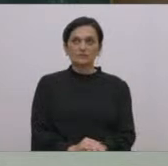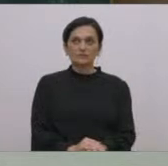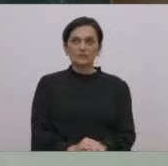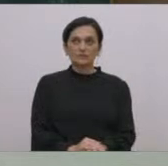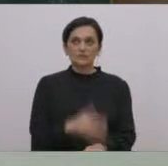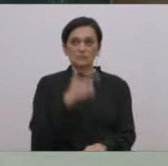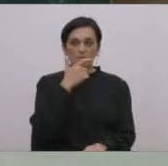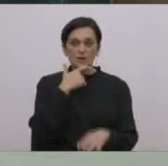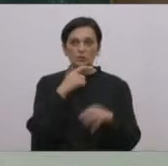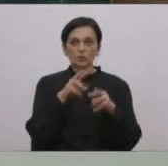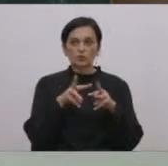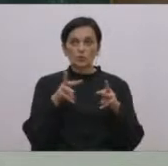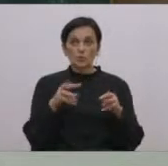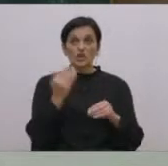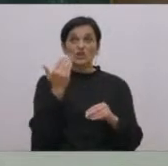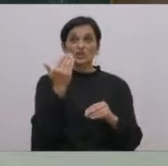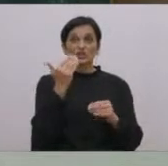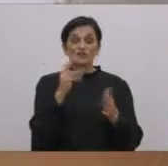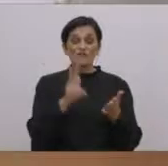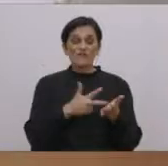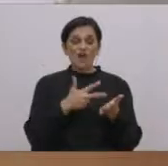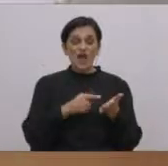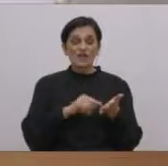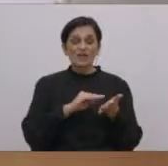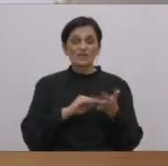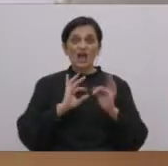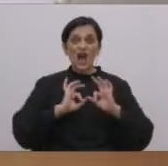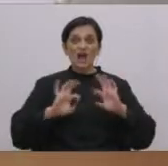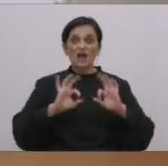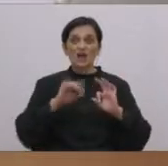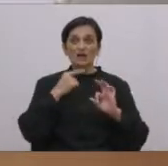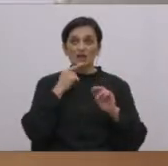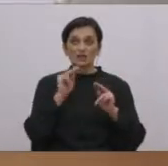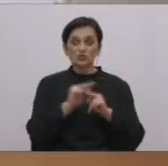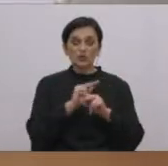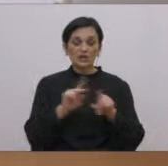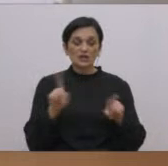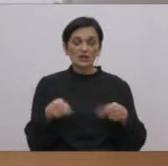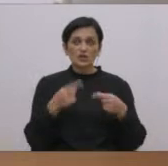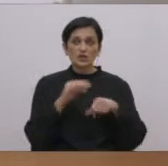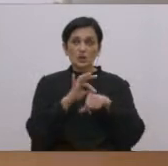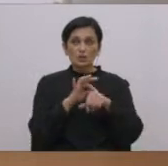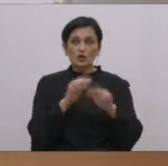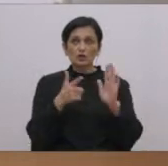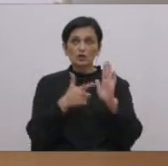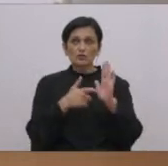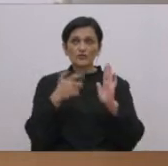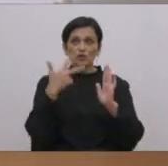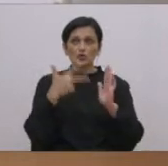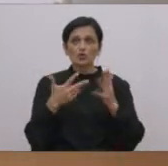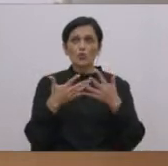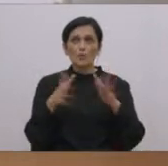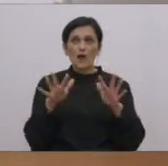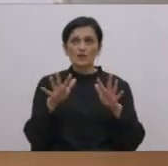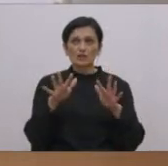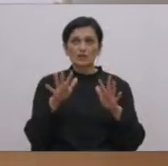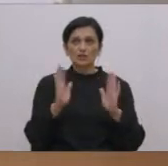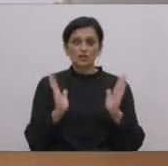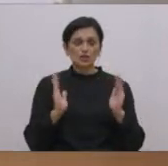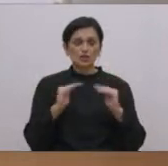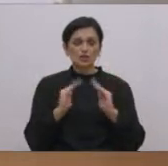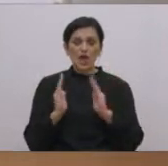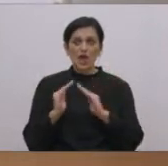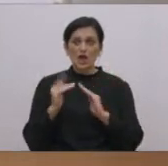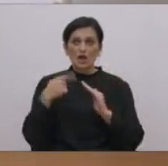ბატონო მინისტრო, თქვენს ანგარიში აღნიშნავთ, რომ რეაბილიტაცია ჩაუტარდა 730-ზე მეტ შენობას,